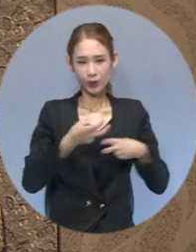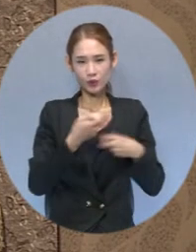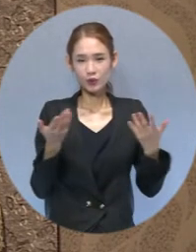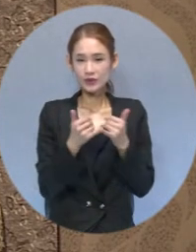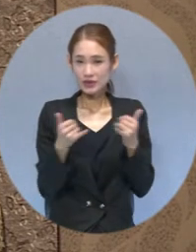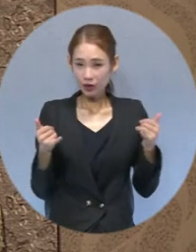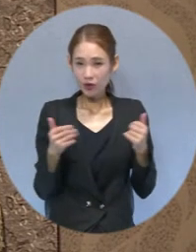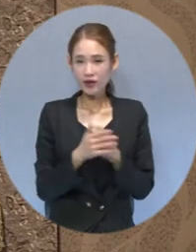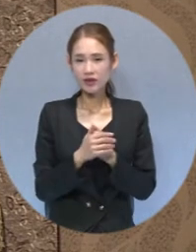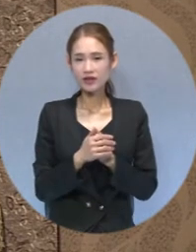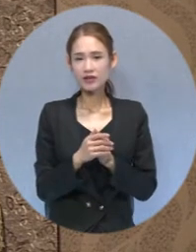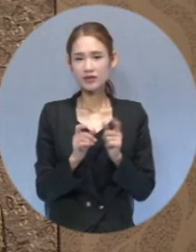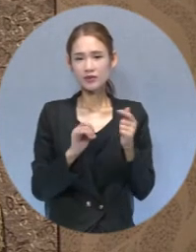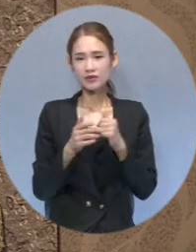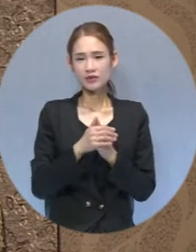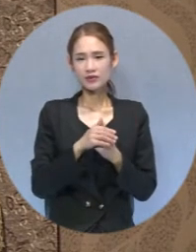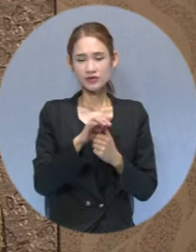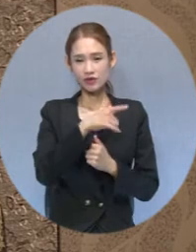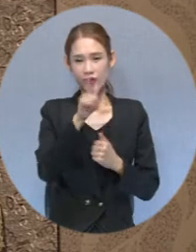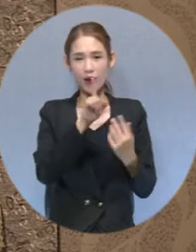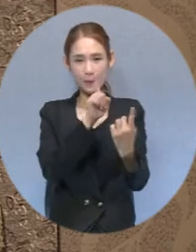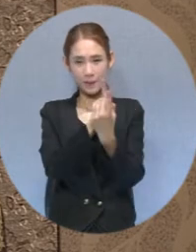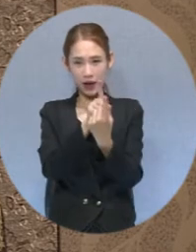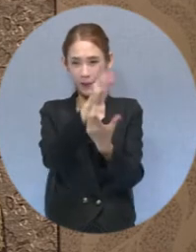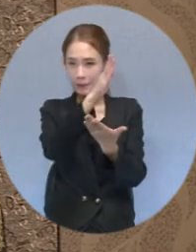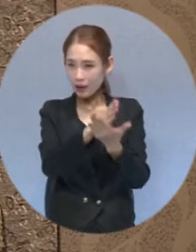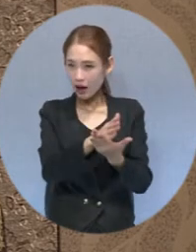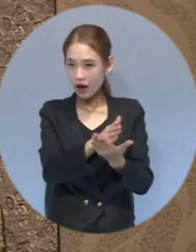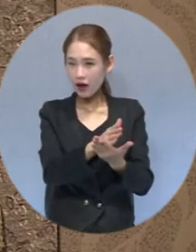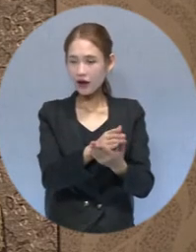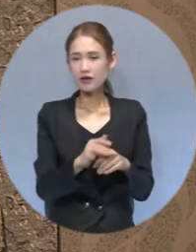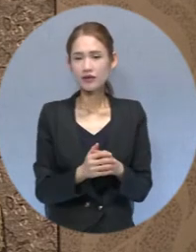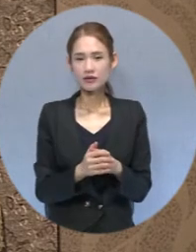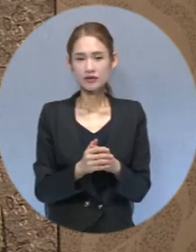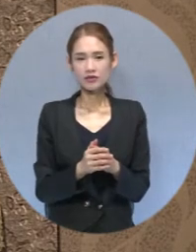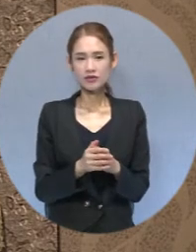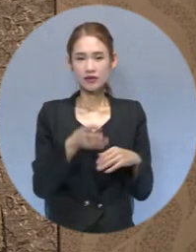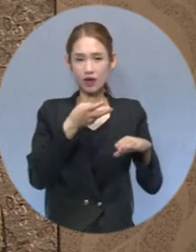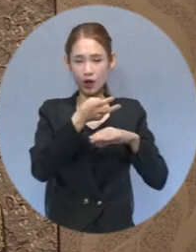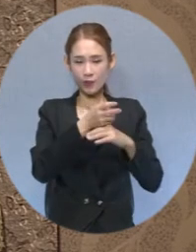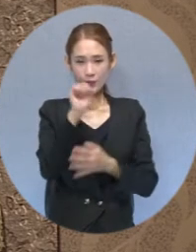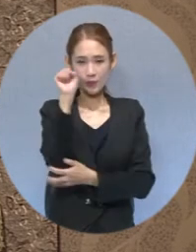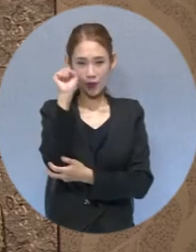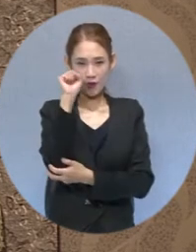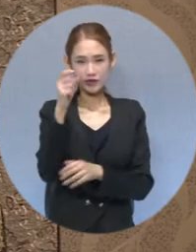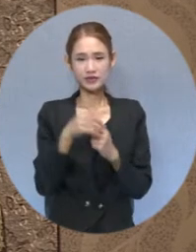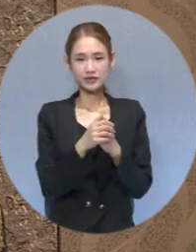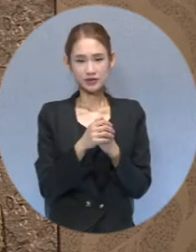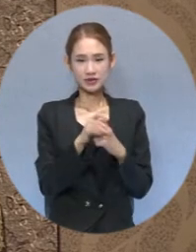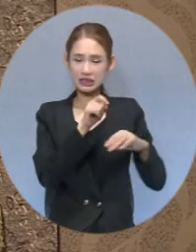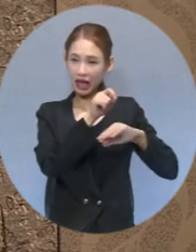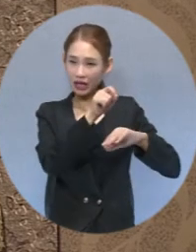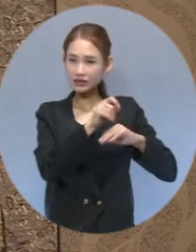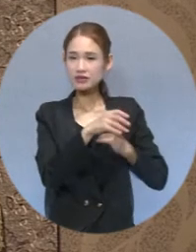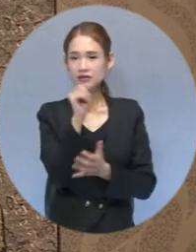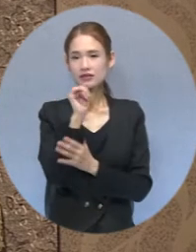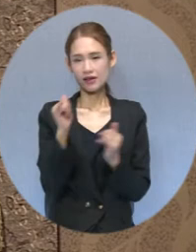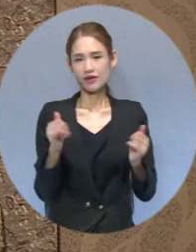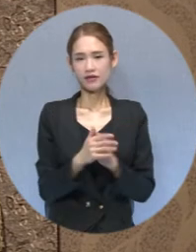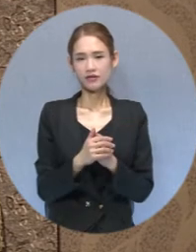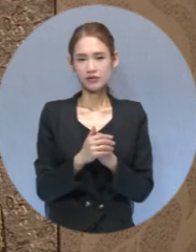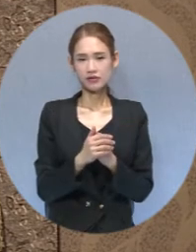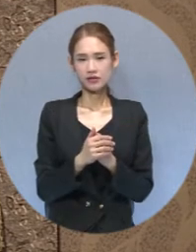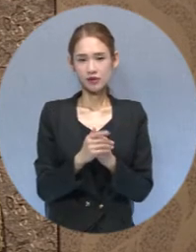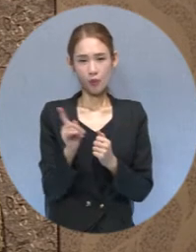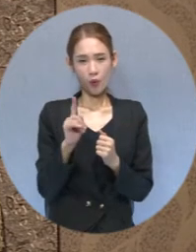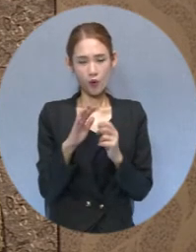네. 뭐 만나지도 못하게 하고 저녁에 버스 기사님들도 그렇고 택시 네. 기사님들도 그렇고 일단 최대한의